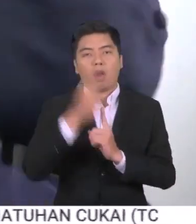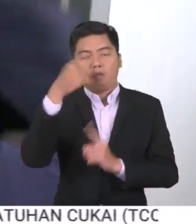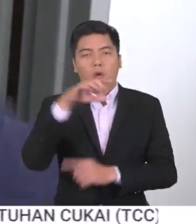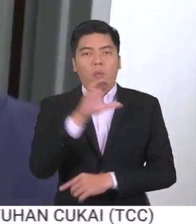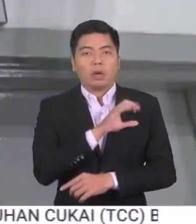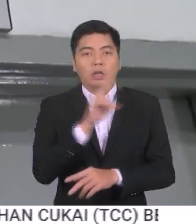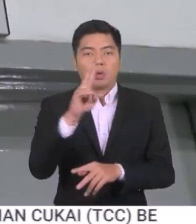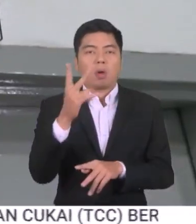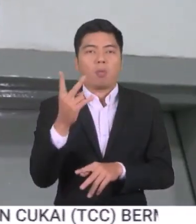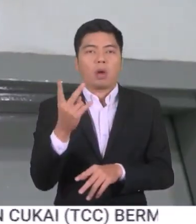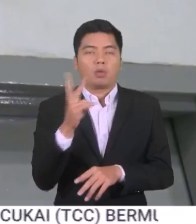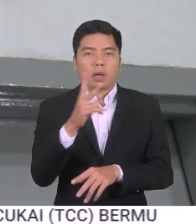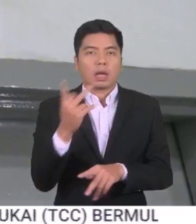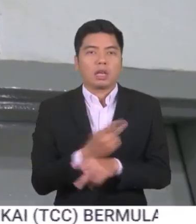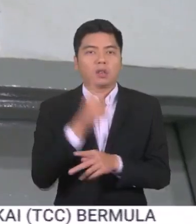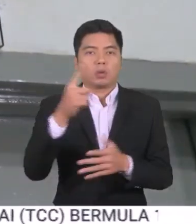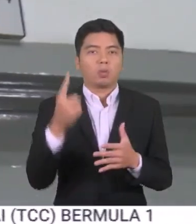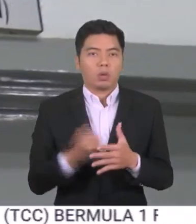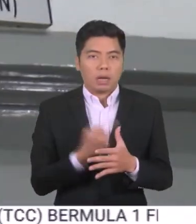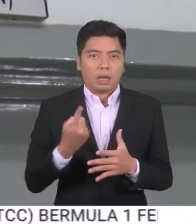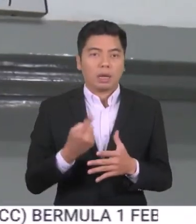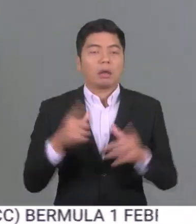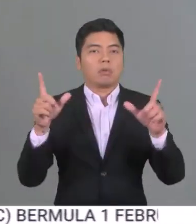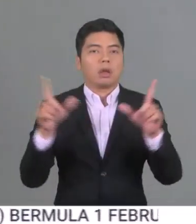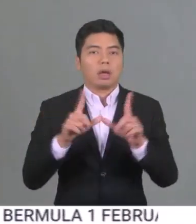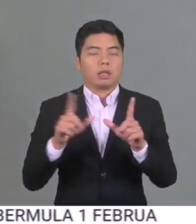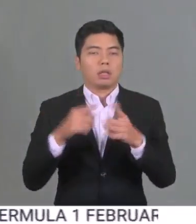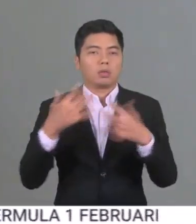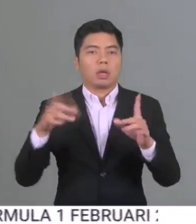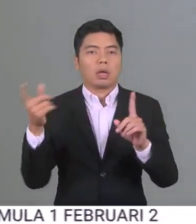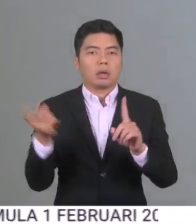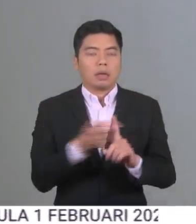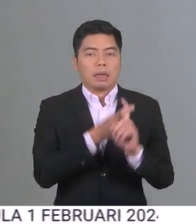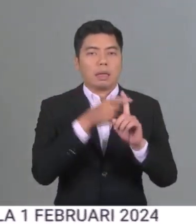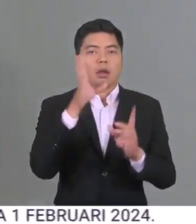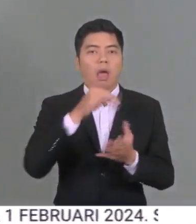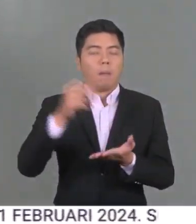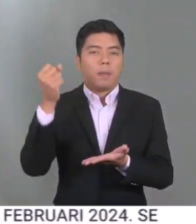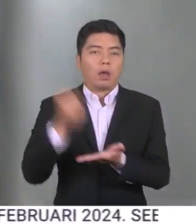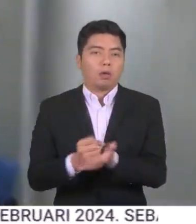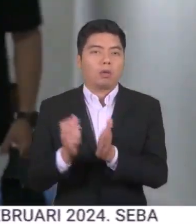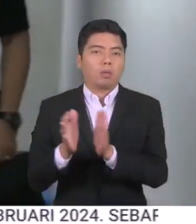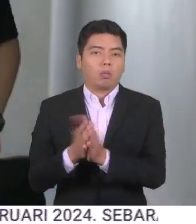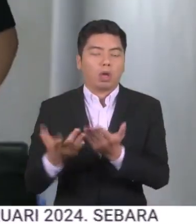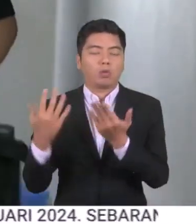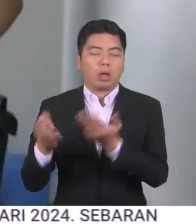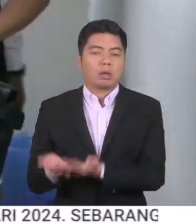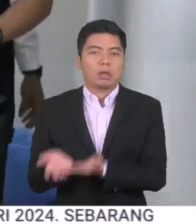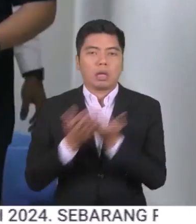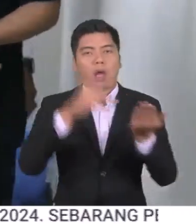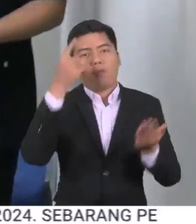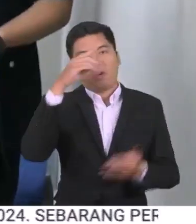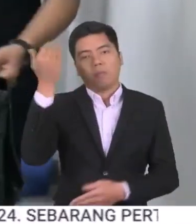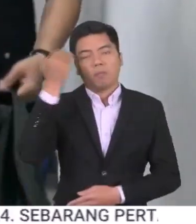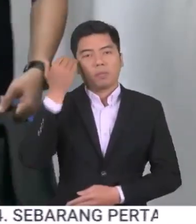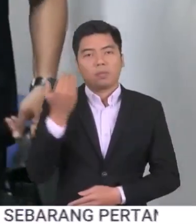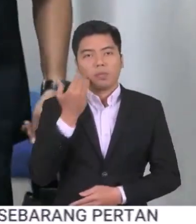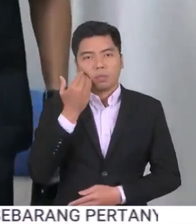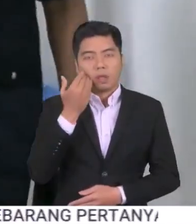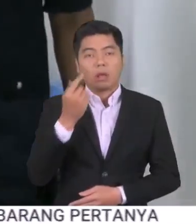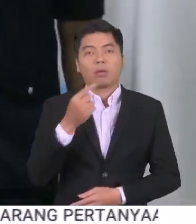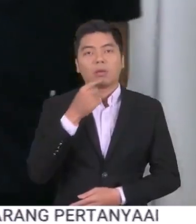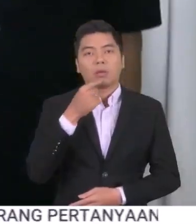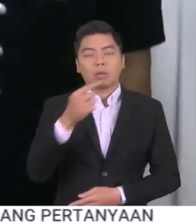dekat 2 kali sebulan. Lesen memandunya turut digantung manakala pasportnya diserah kepada mahkamah.